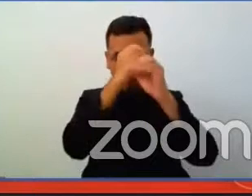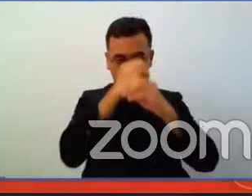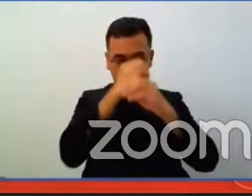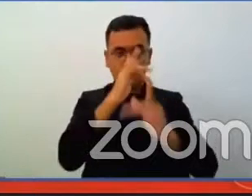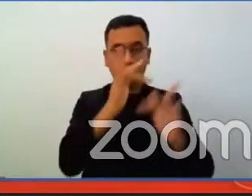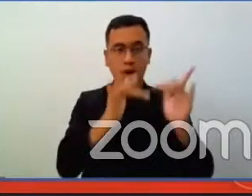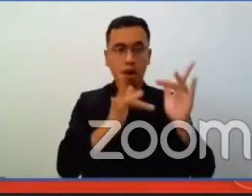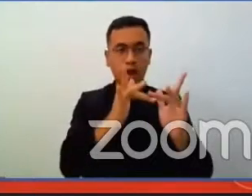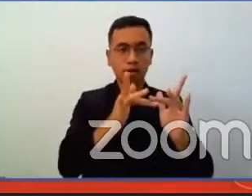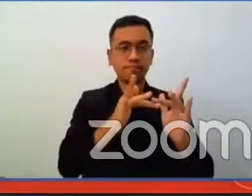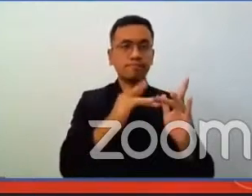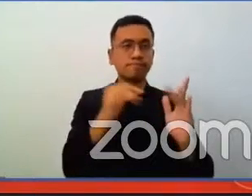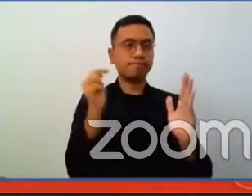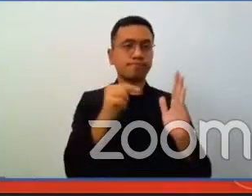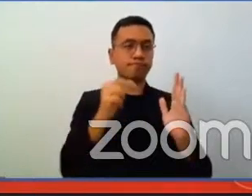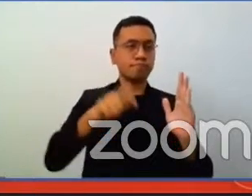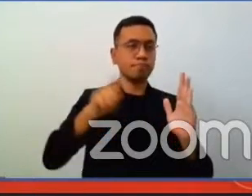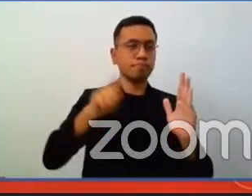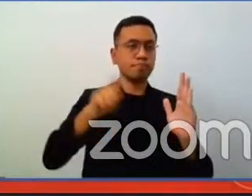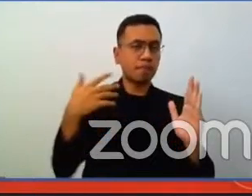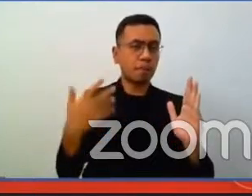dan pembelajaran